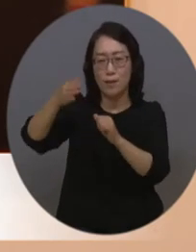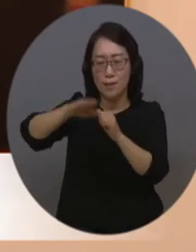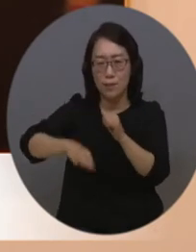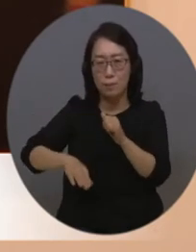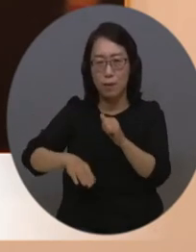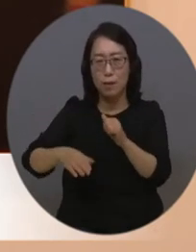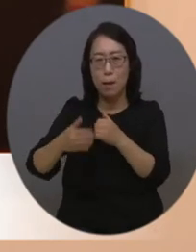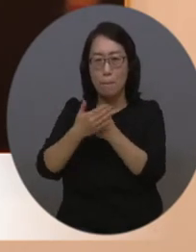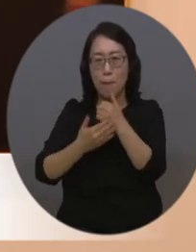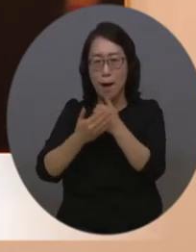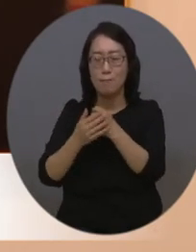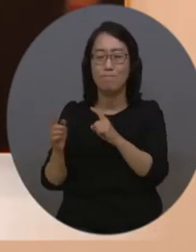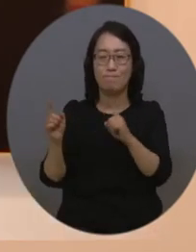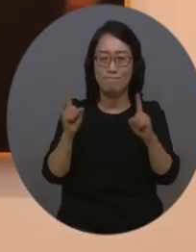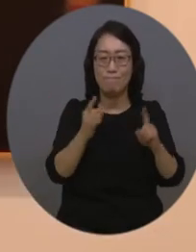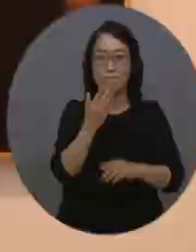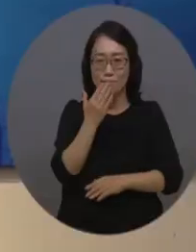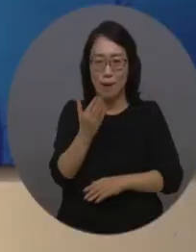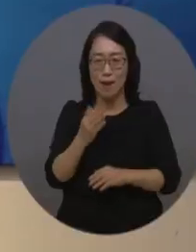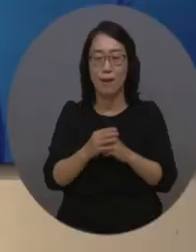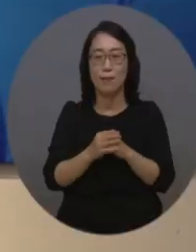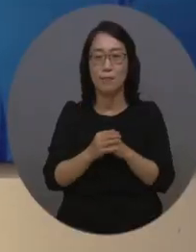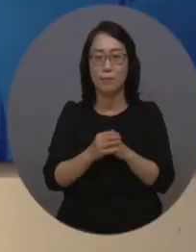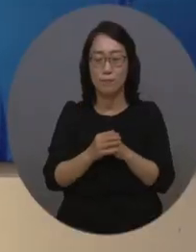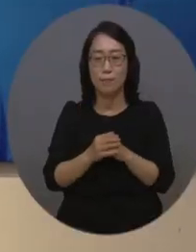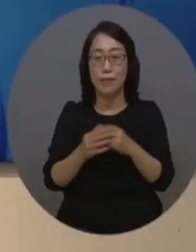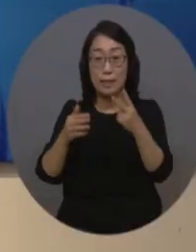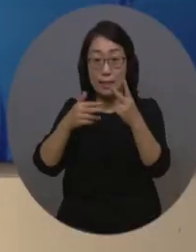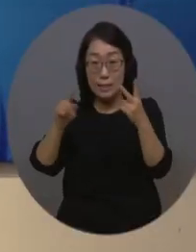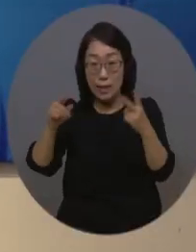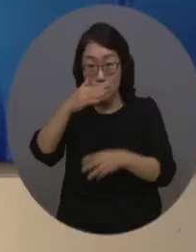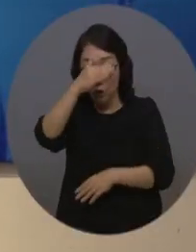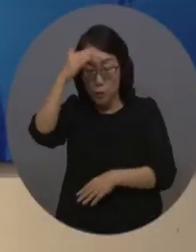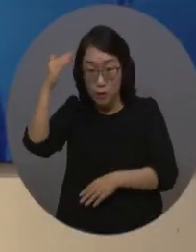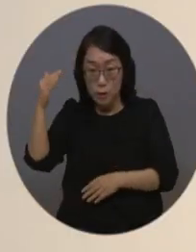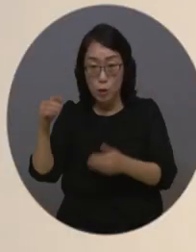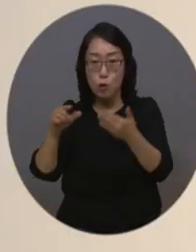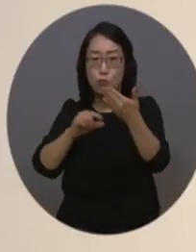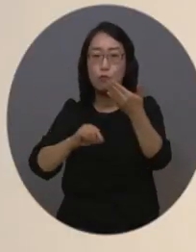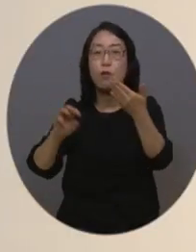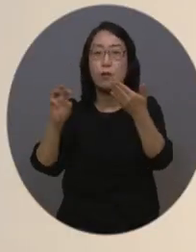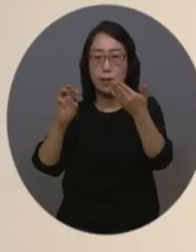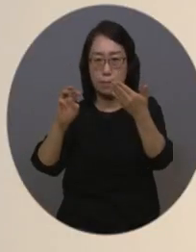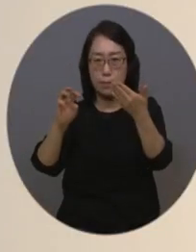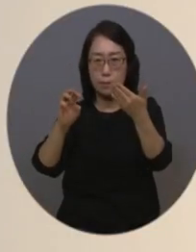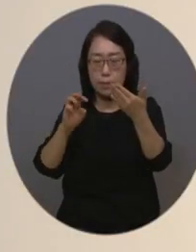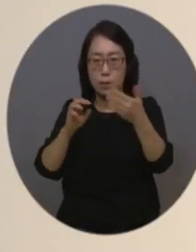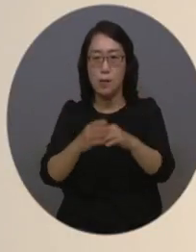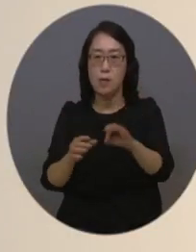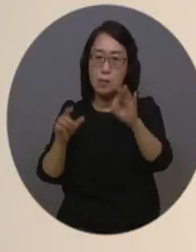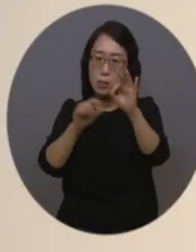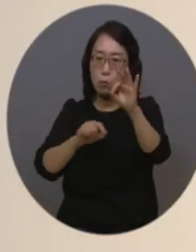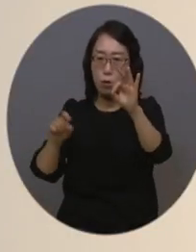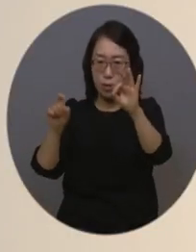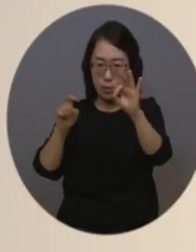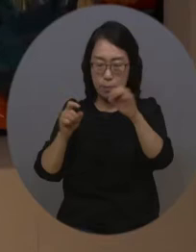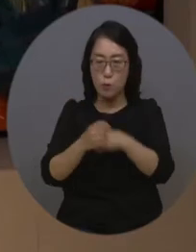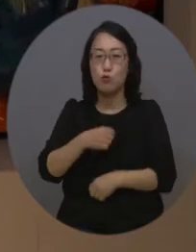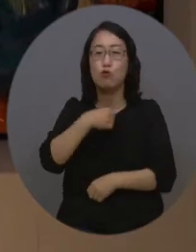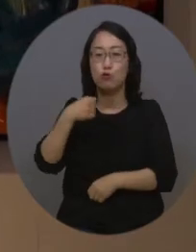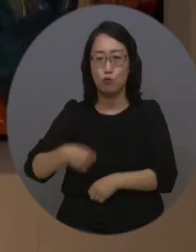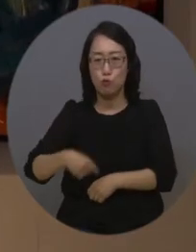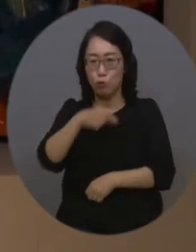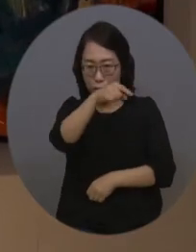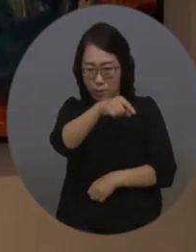역할을 할 수 있을 것 같습니다 2차 전시는 오는 9월 30일부터 10월 10일까지 중국에서